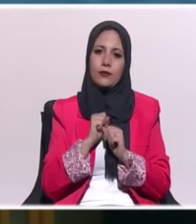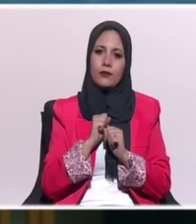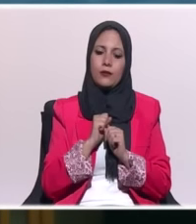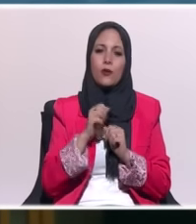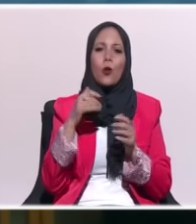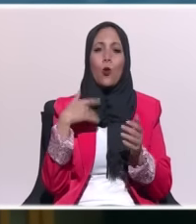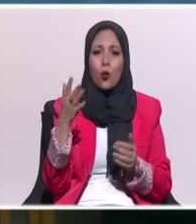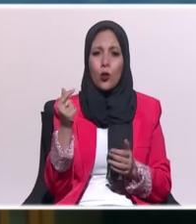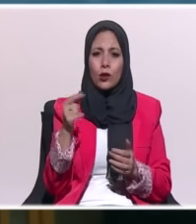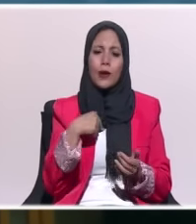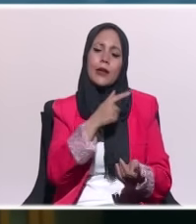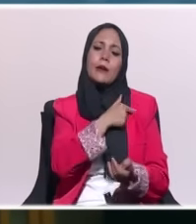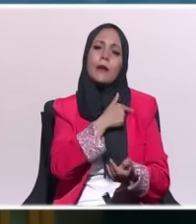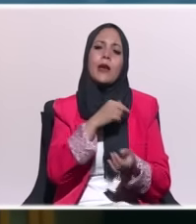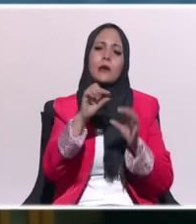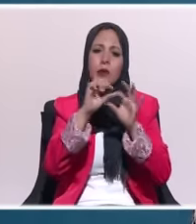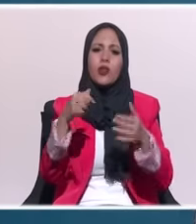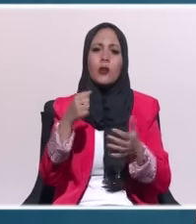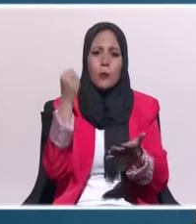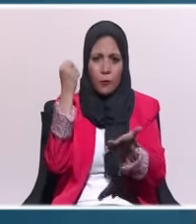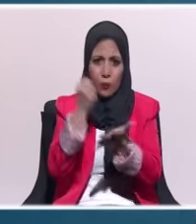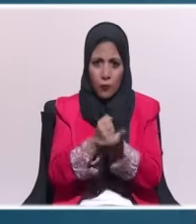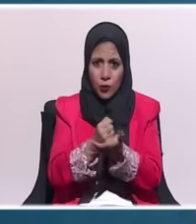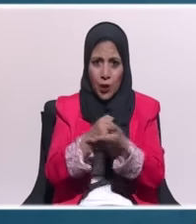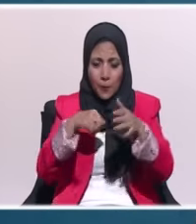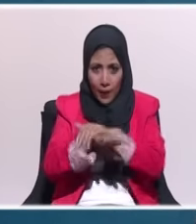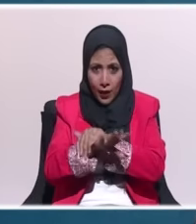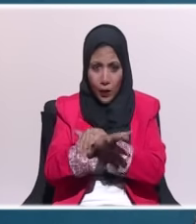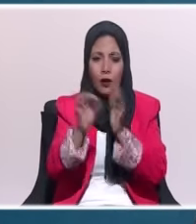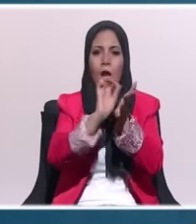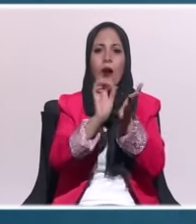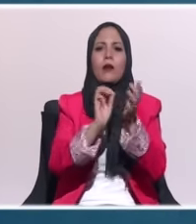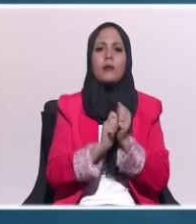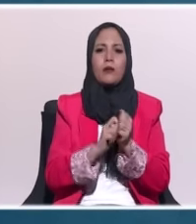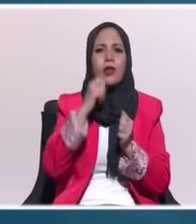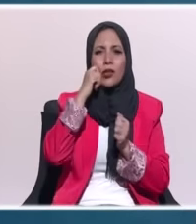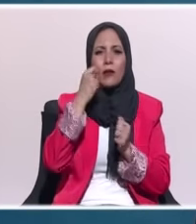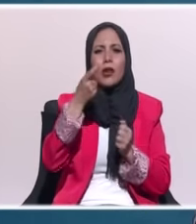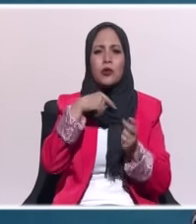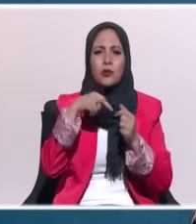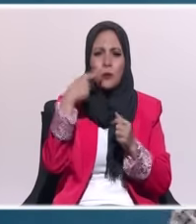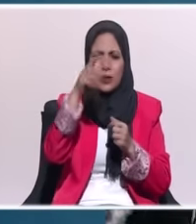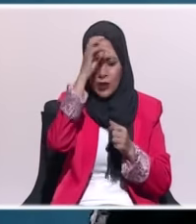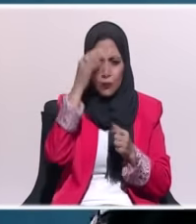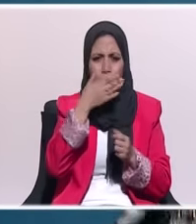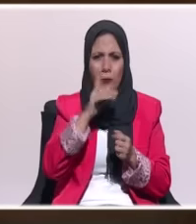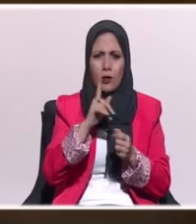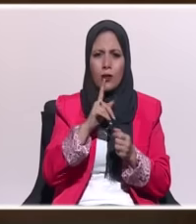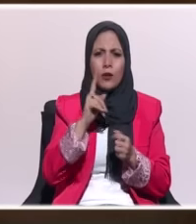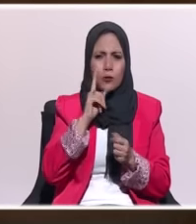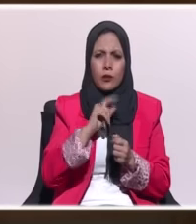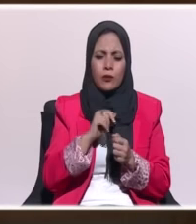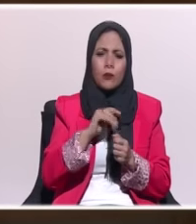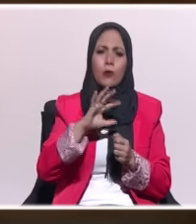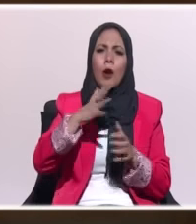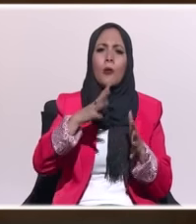ورحت كاتباها باسمي واسم ابوها عشان ما حدش يعرف ويعايرها او يقول لها اي حاجه، برضه اتعرفت. طب هي لما كانت